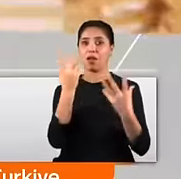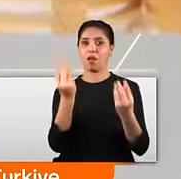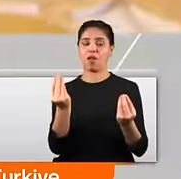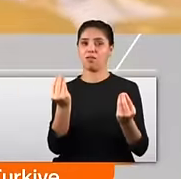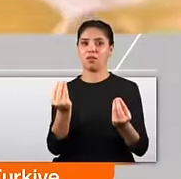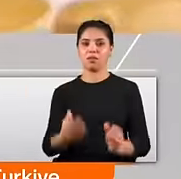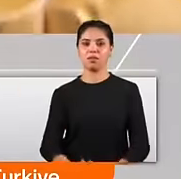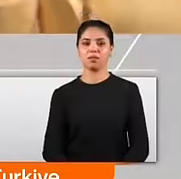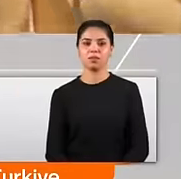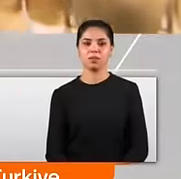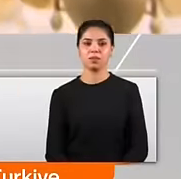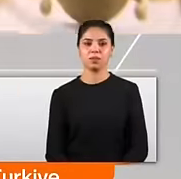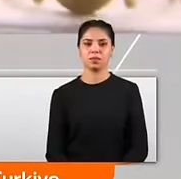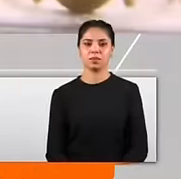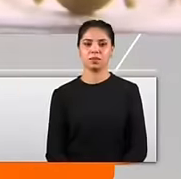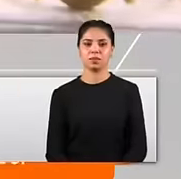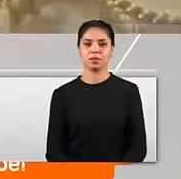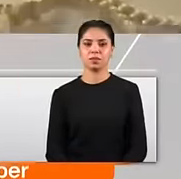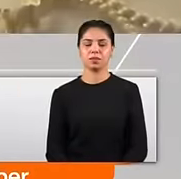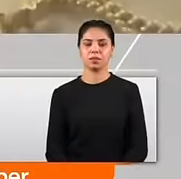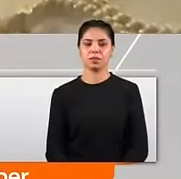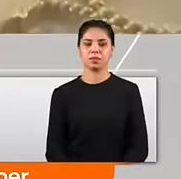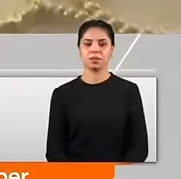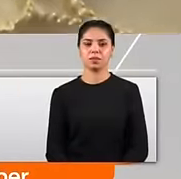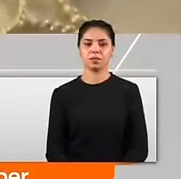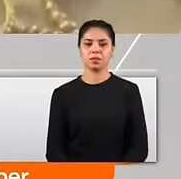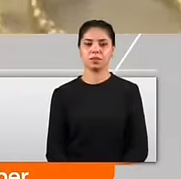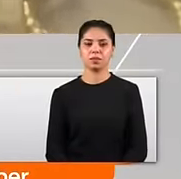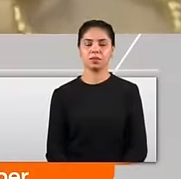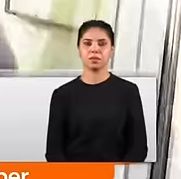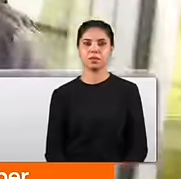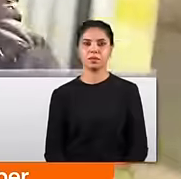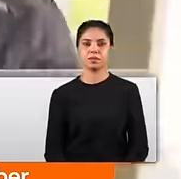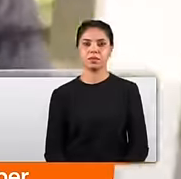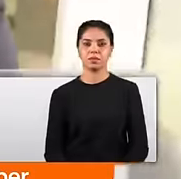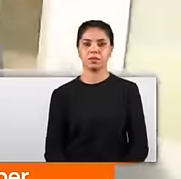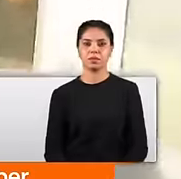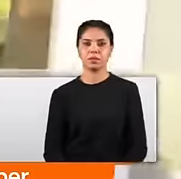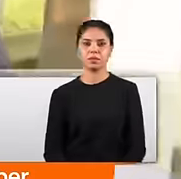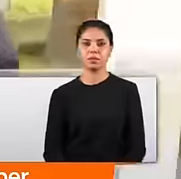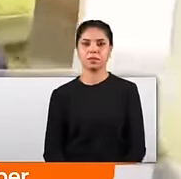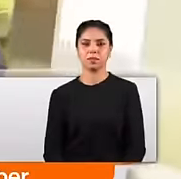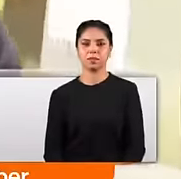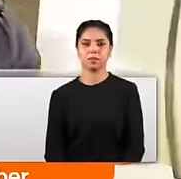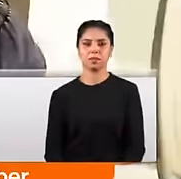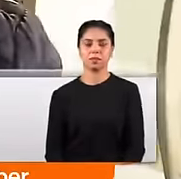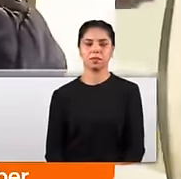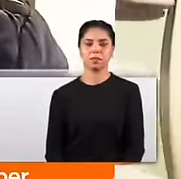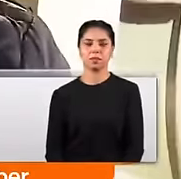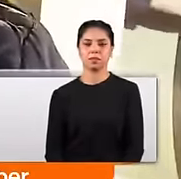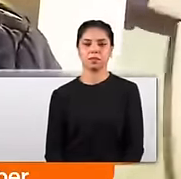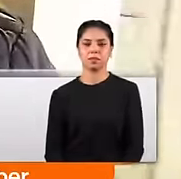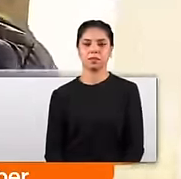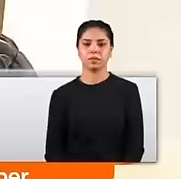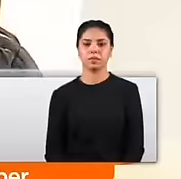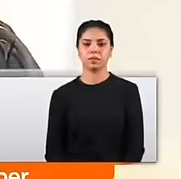yükseliş 2024'ün ikinci çeyreği gibi başlar. Hem ons altında hem de gram altında. Altın almaya mı geldiniz? Evet. Peki altını neden